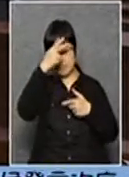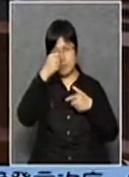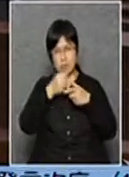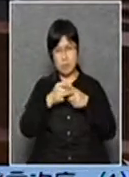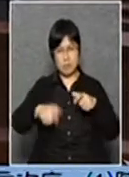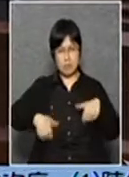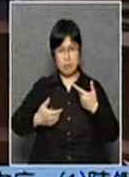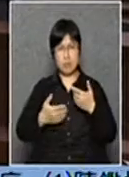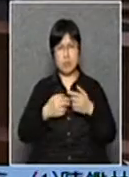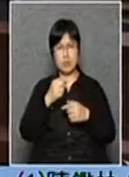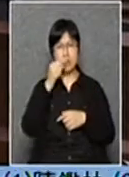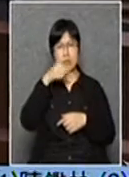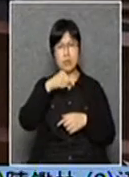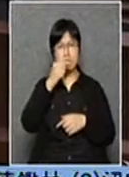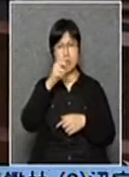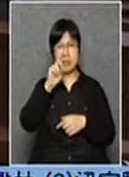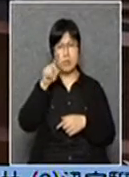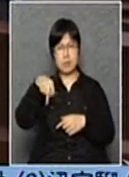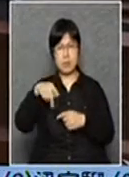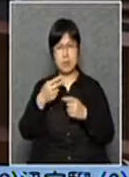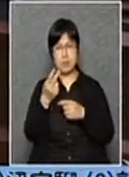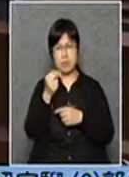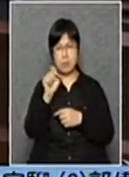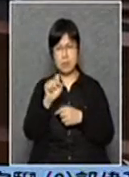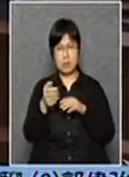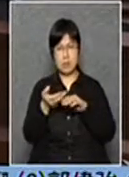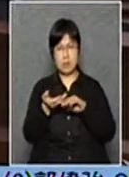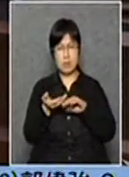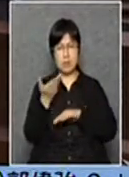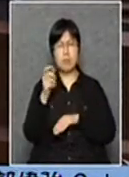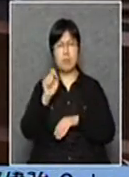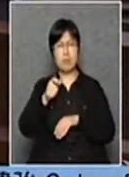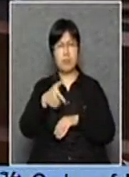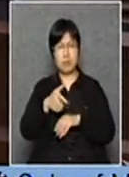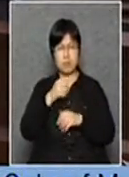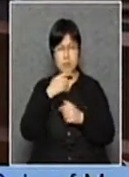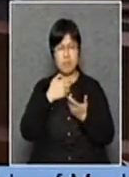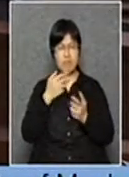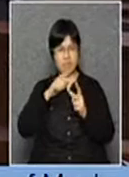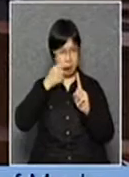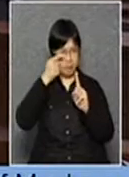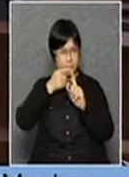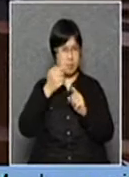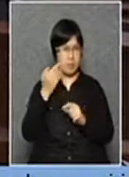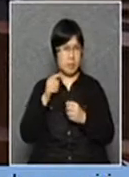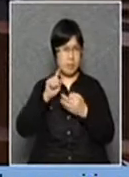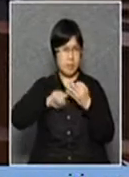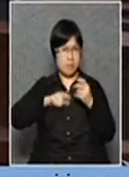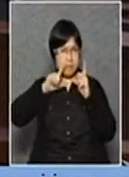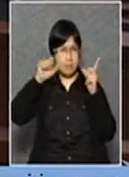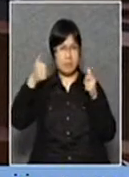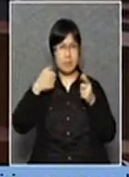我們的 GDP 的 20%。 為了達到這個目標，保持這個美譽，我們會不會將那些錢